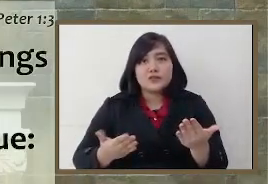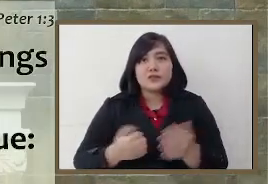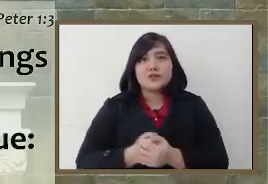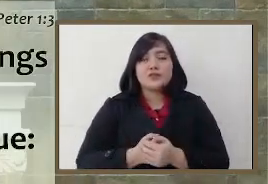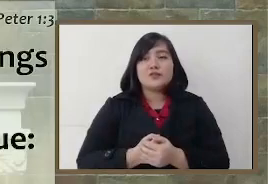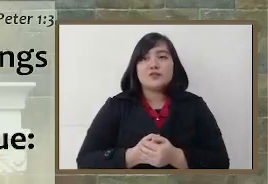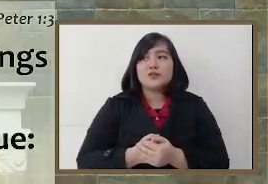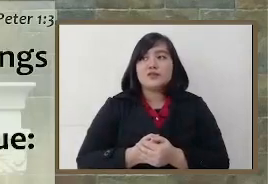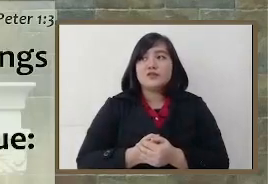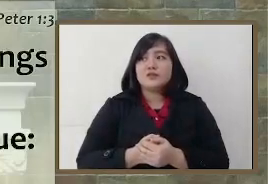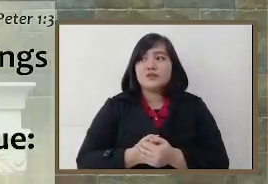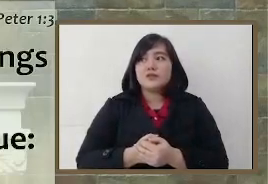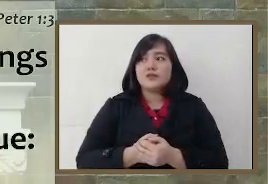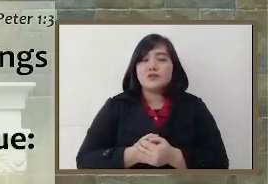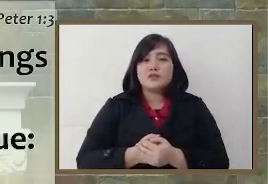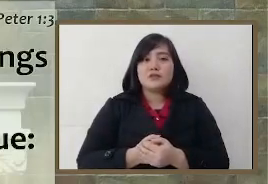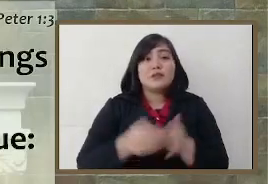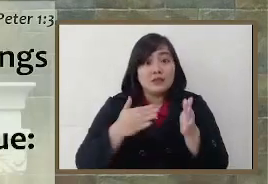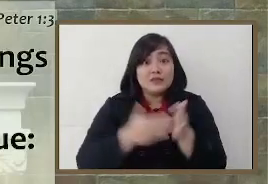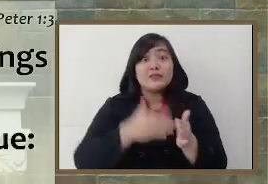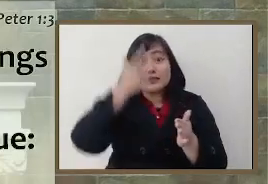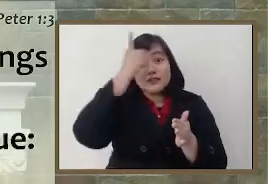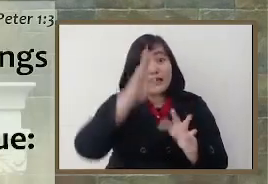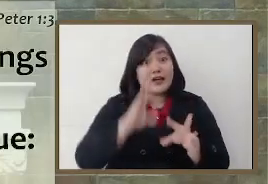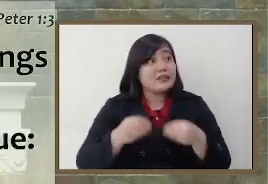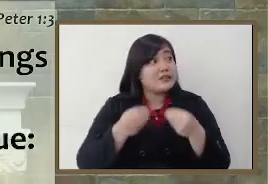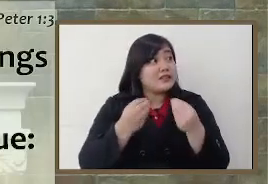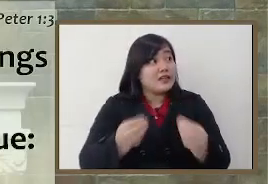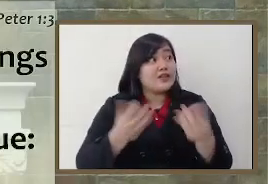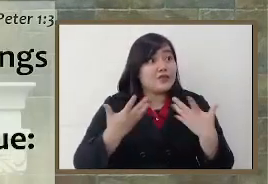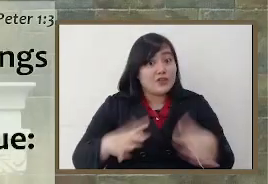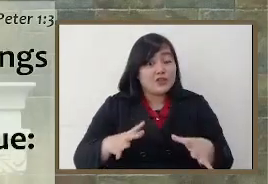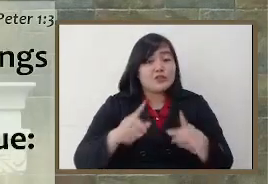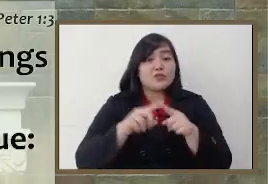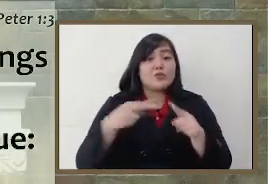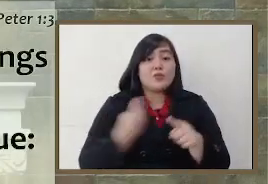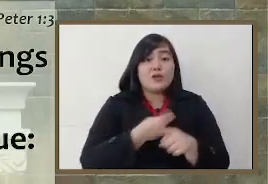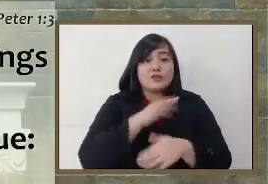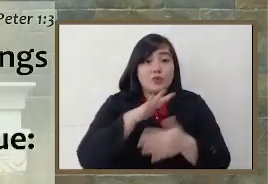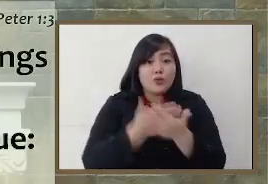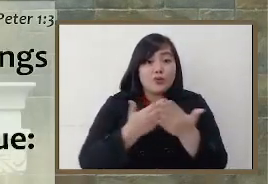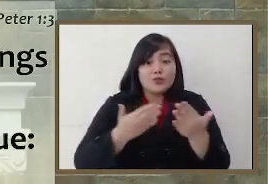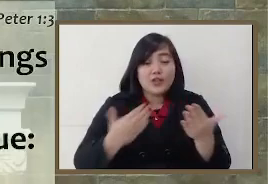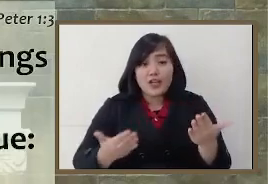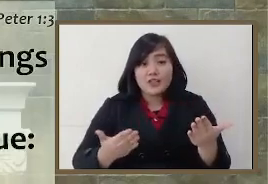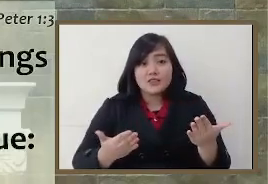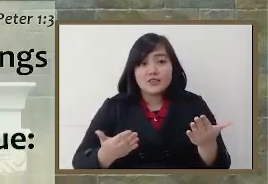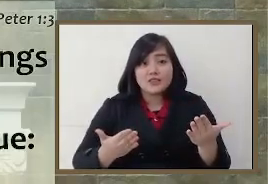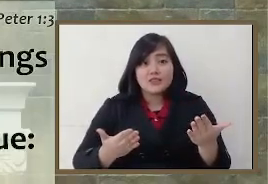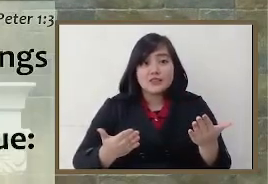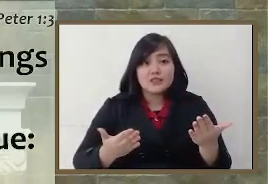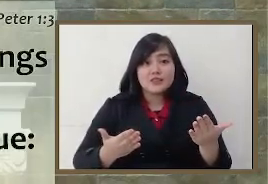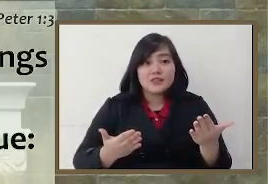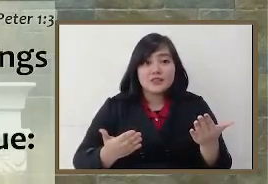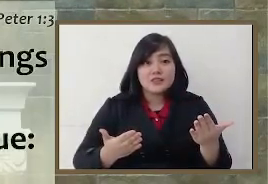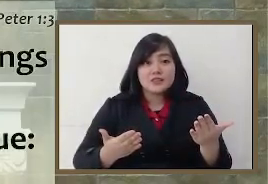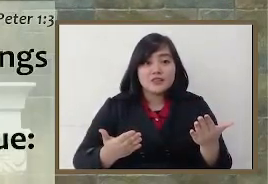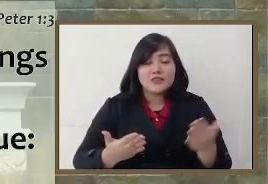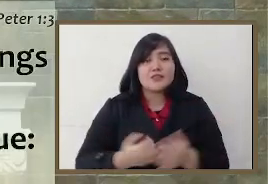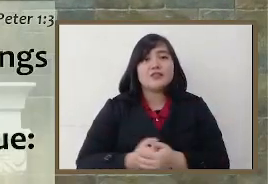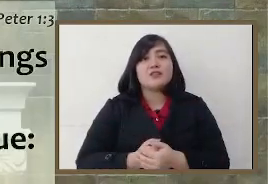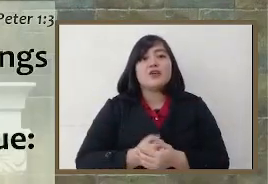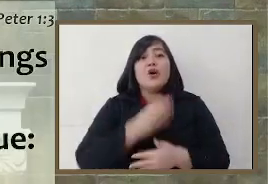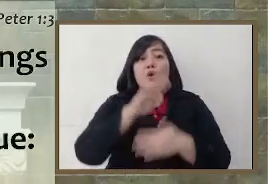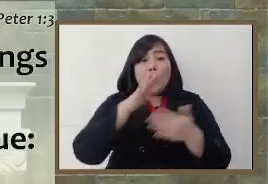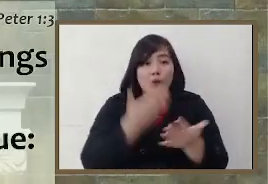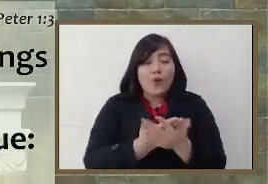all things, ibinigay na sa atin ng Diyos. Inilagay na sa atin ng Diyos. Ang alin? Lahat ng